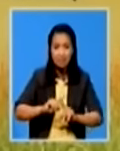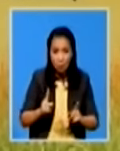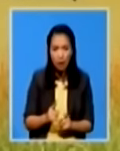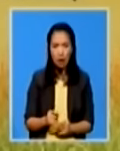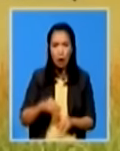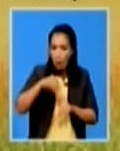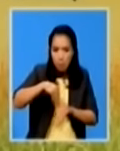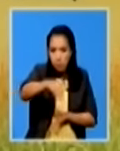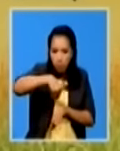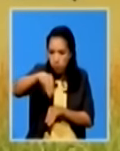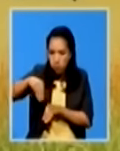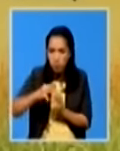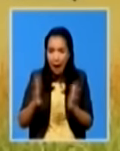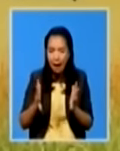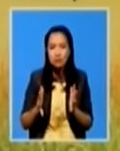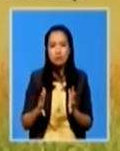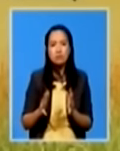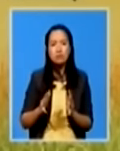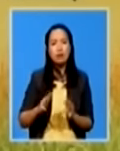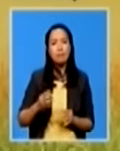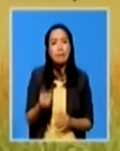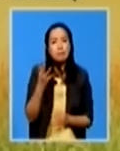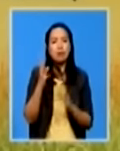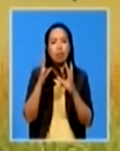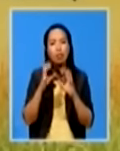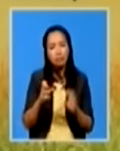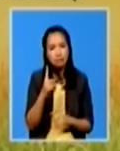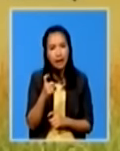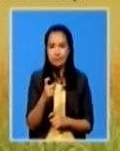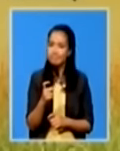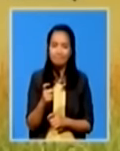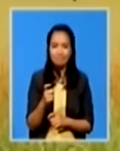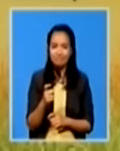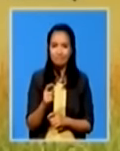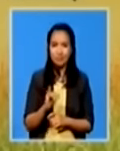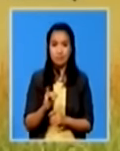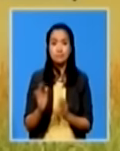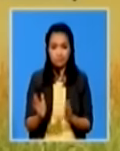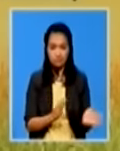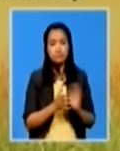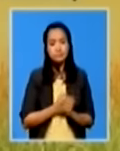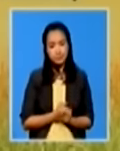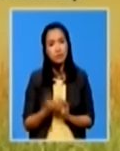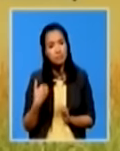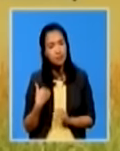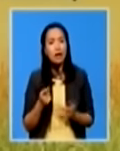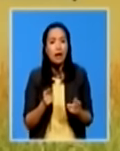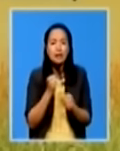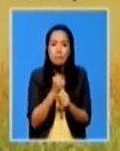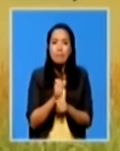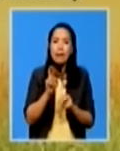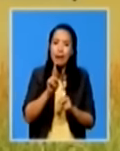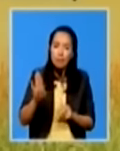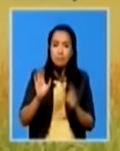ทศไทยประสบปัญหาต่างๆมากมายนะครับในเชิงโครงสร้างกับหลักใหญ่ของประเทศมี3เรื่องได้แก่กระบวนการทางกฎหมายระบบราช